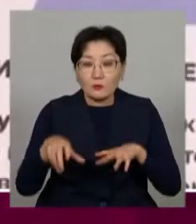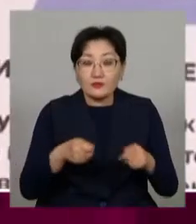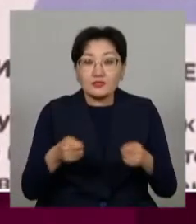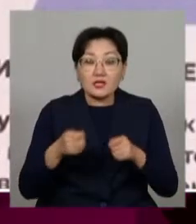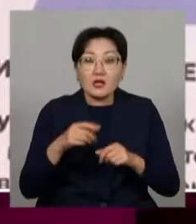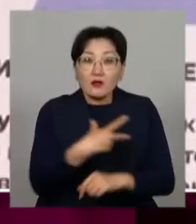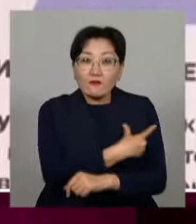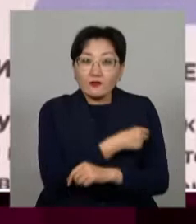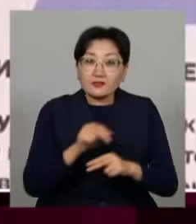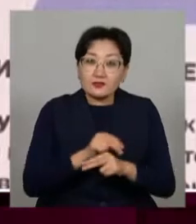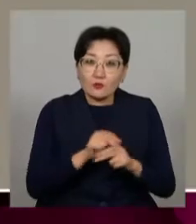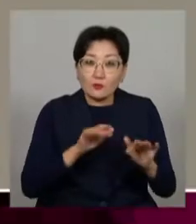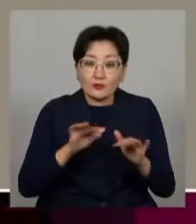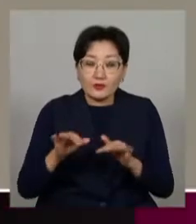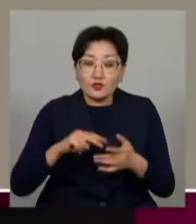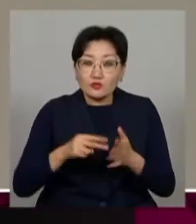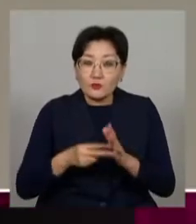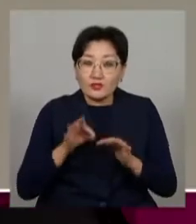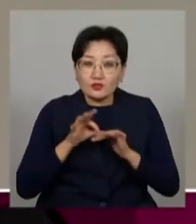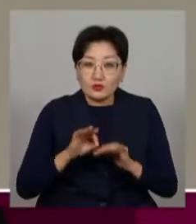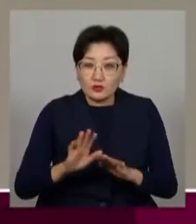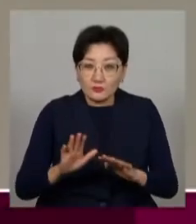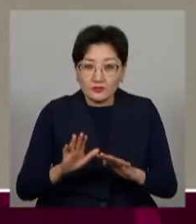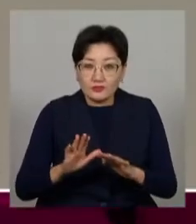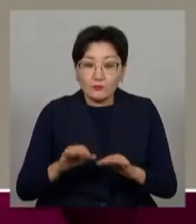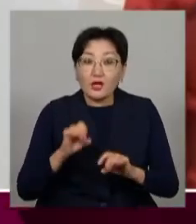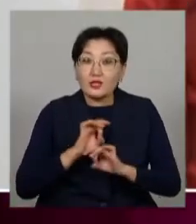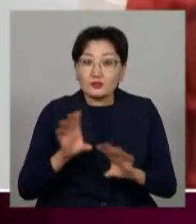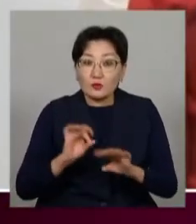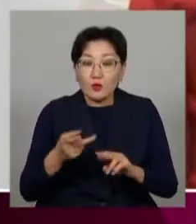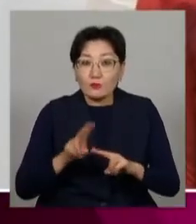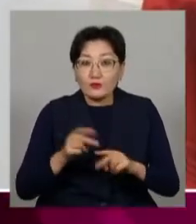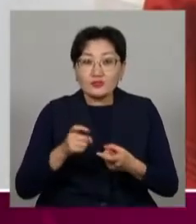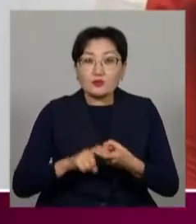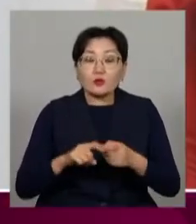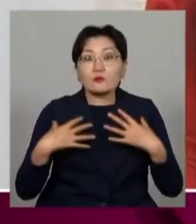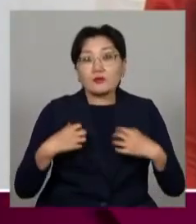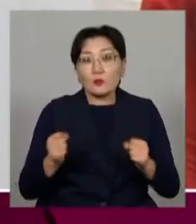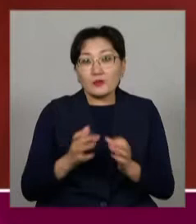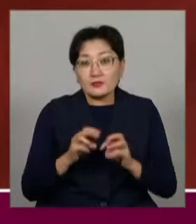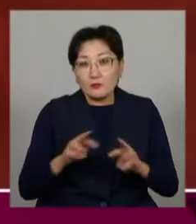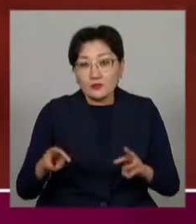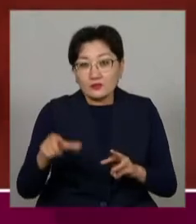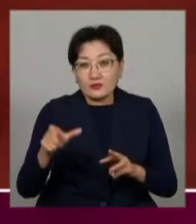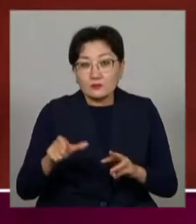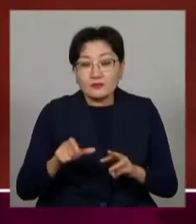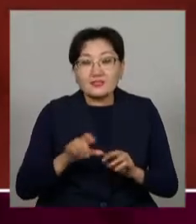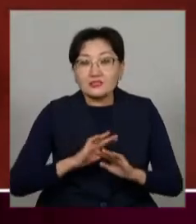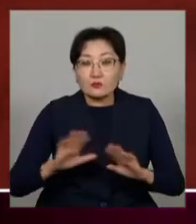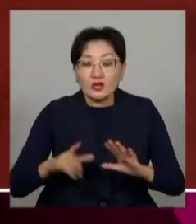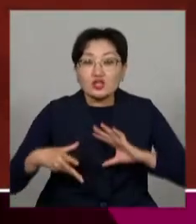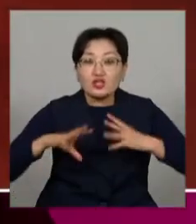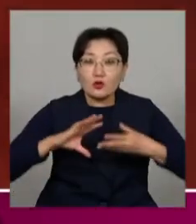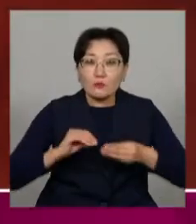басшысы вакцинациялау науқанының жоспарлы жүргізілмей жатқанына тоқталды. Бұл ретте тек денсаулық сақтау министрлігіне ғана емес,